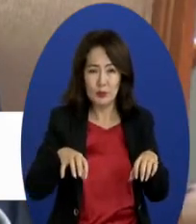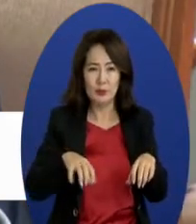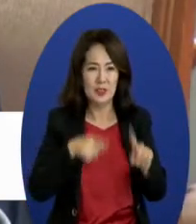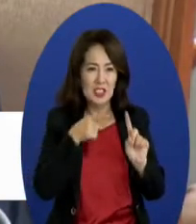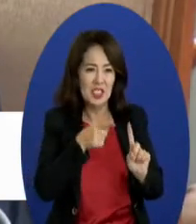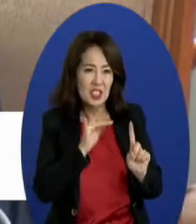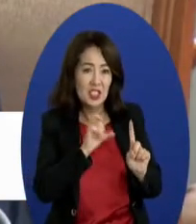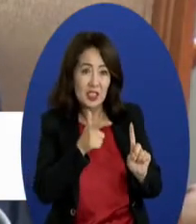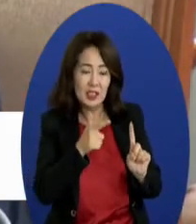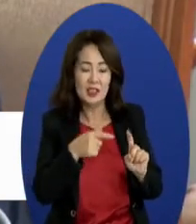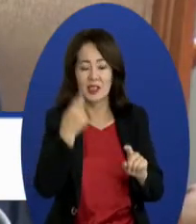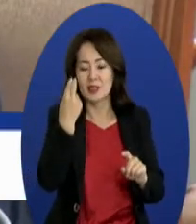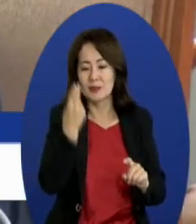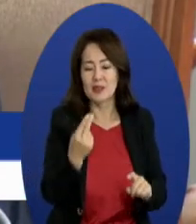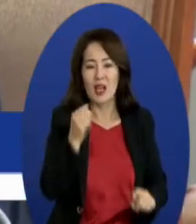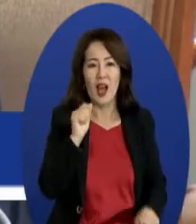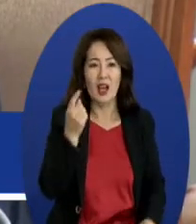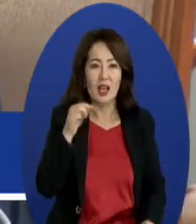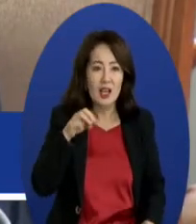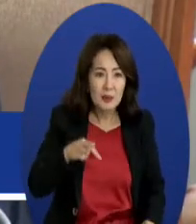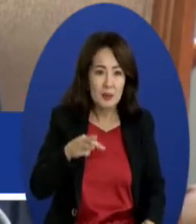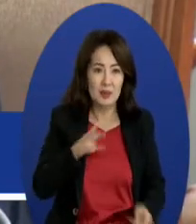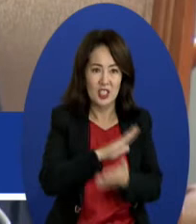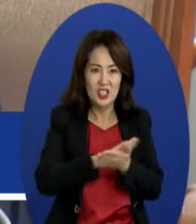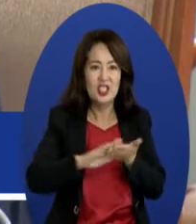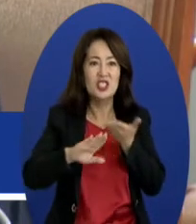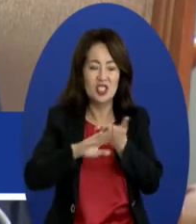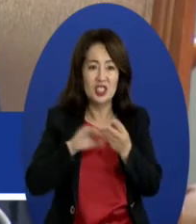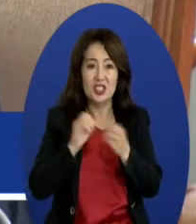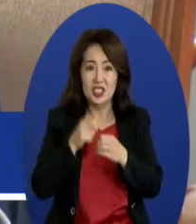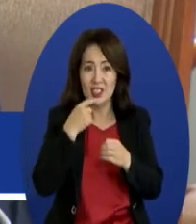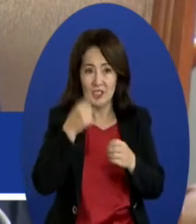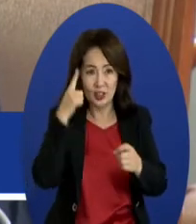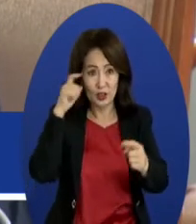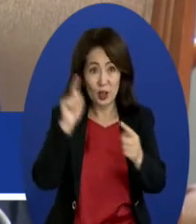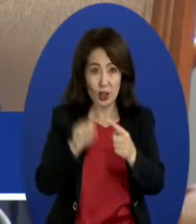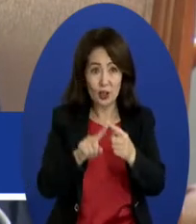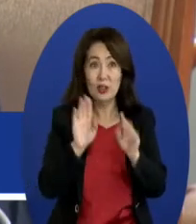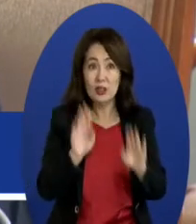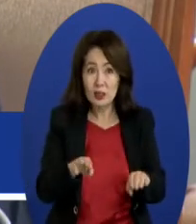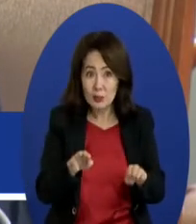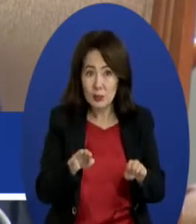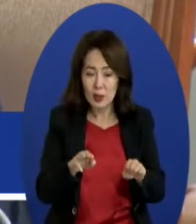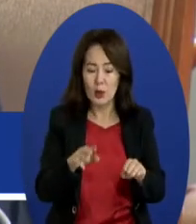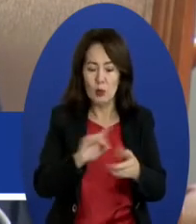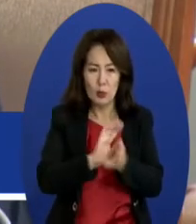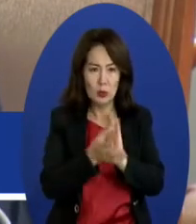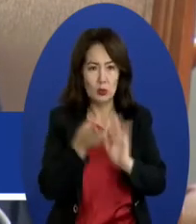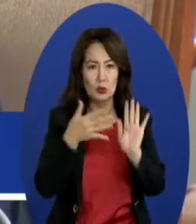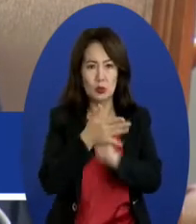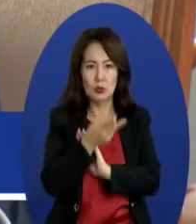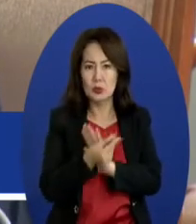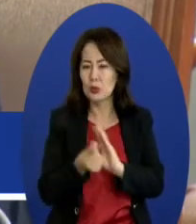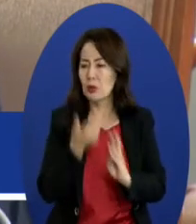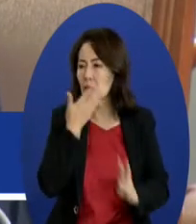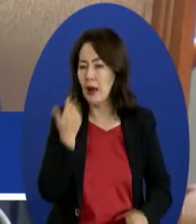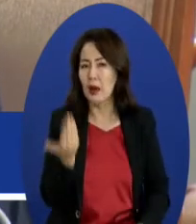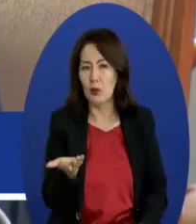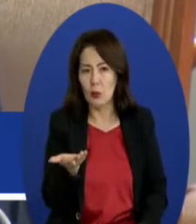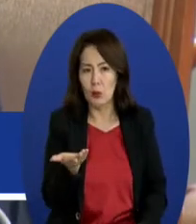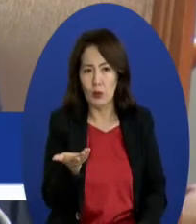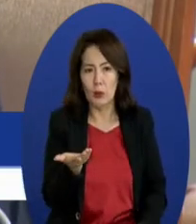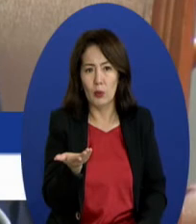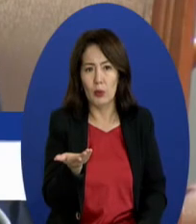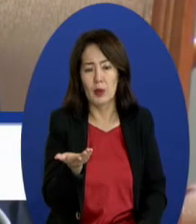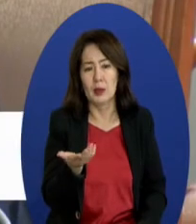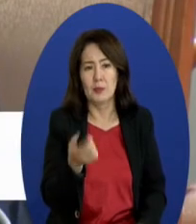нөө цахим шинжил хийнэ гэдэг нэг зорилтууд дандаа орцсон. Тэгсэн мөртөө төсөв мөнгө нь байхгүй. Тэгээд нэг